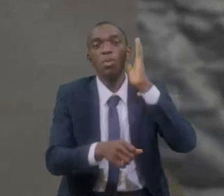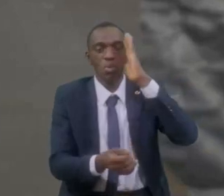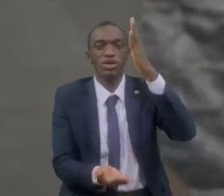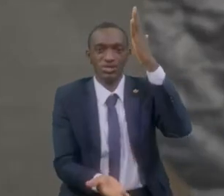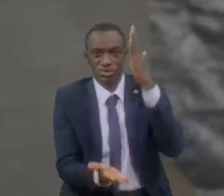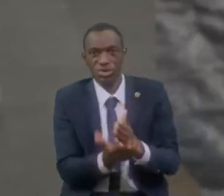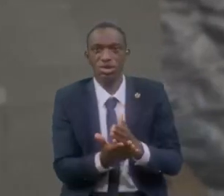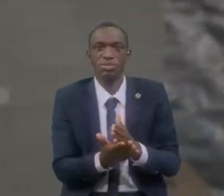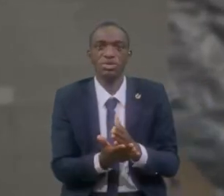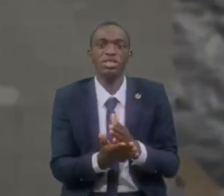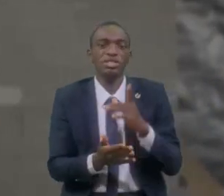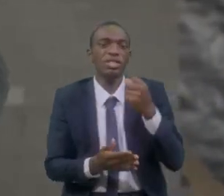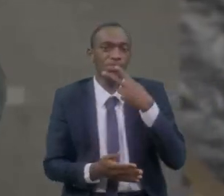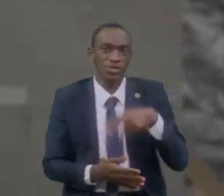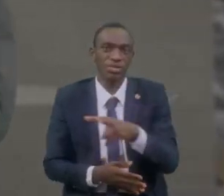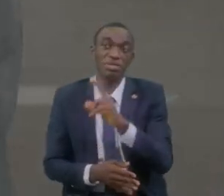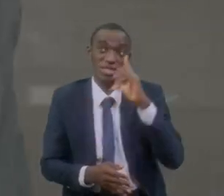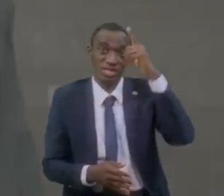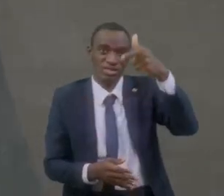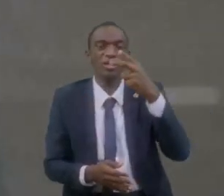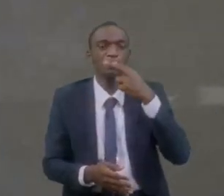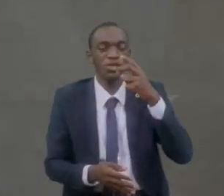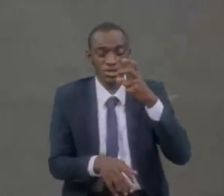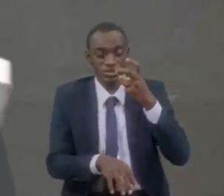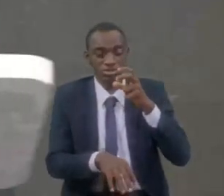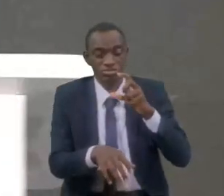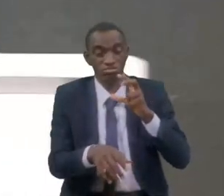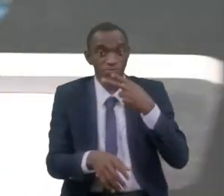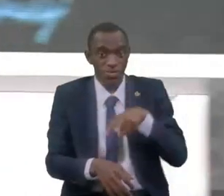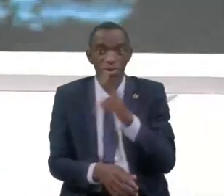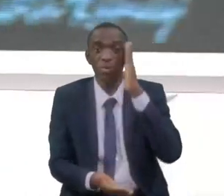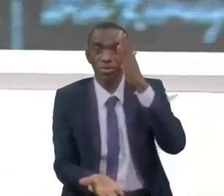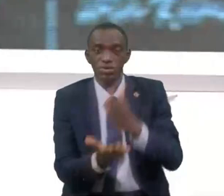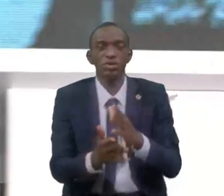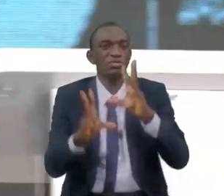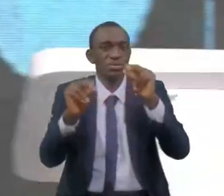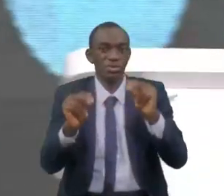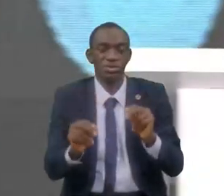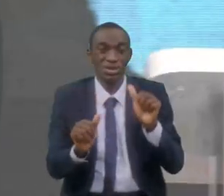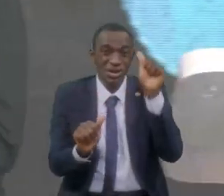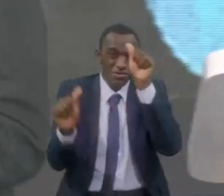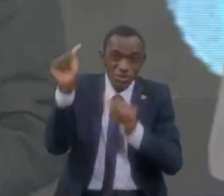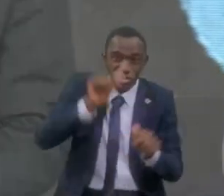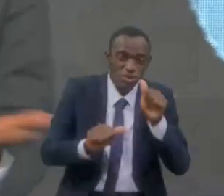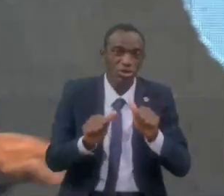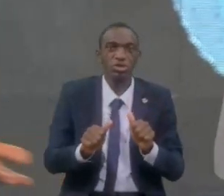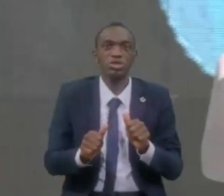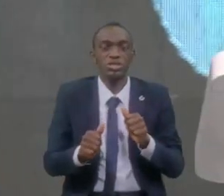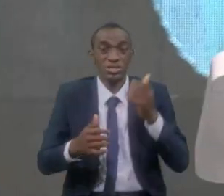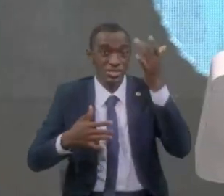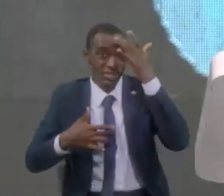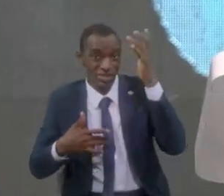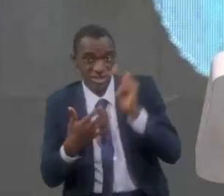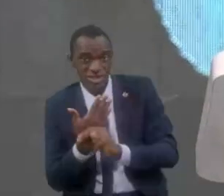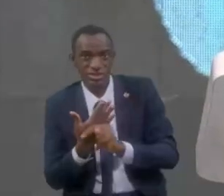va s'arrêter. Va arrêter les serpents, non. Les serpents ne s'arrêtent pas. Les afflictions ne s'arrêtent pas.